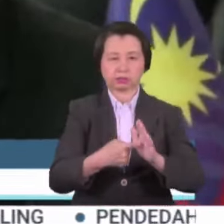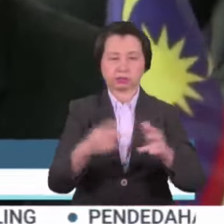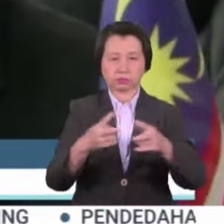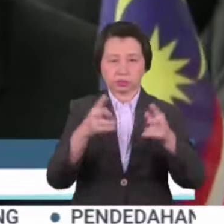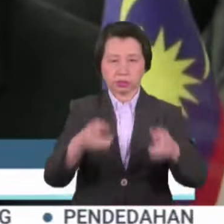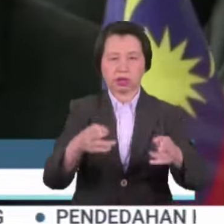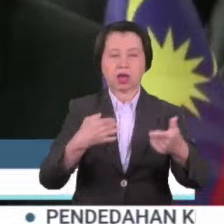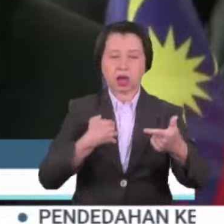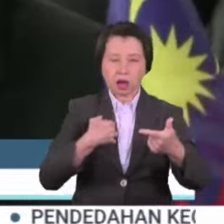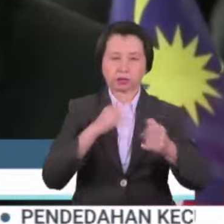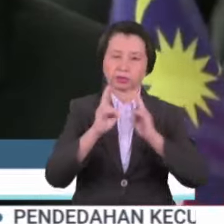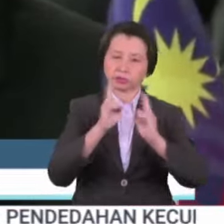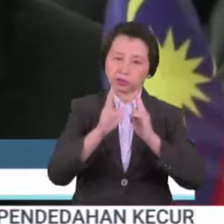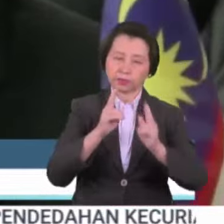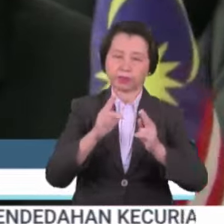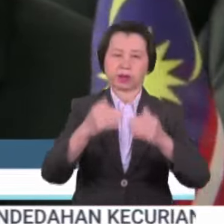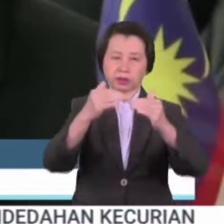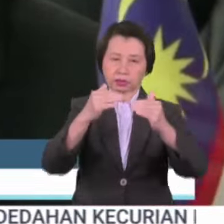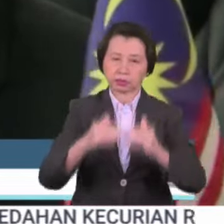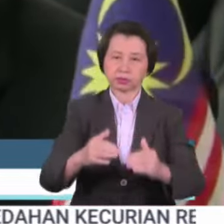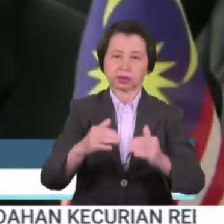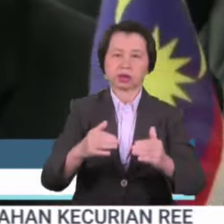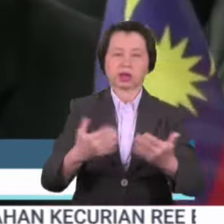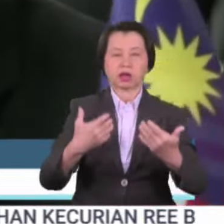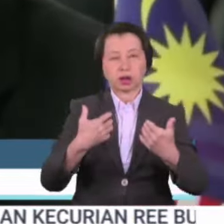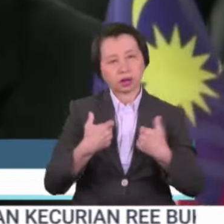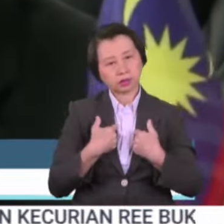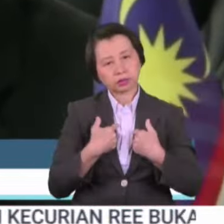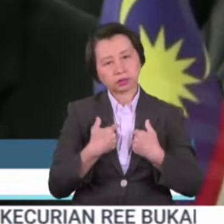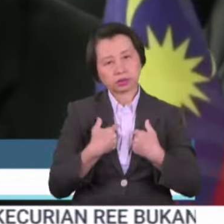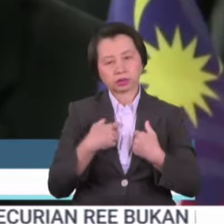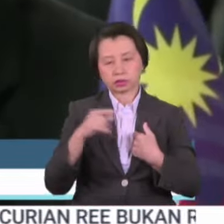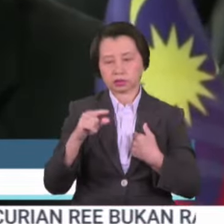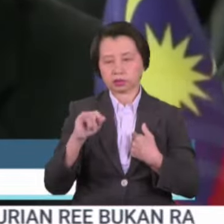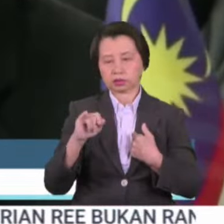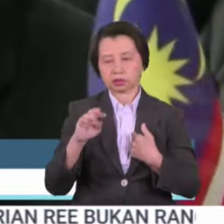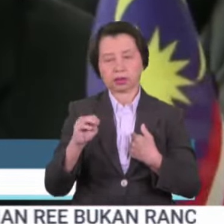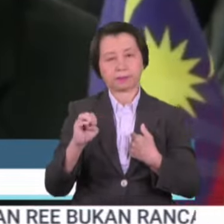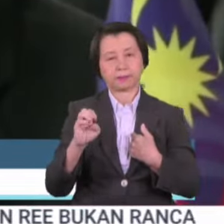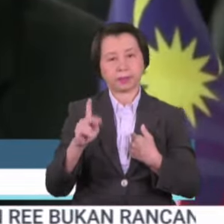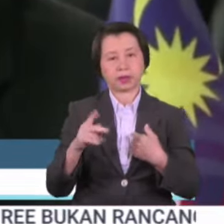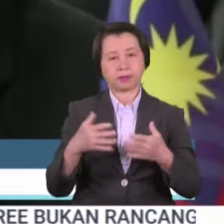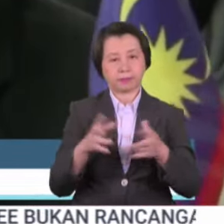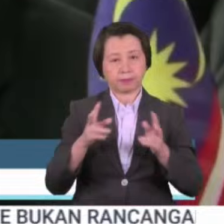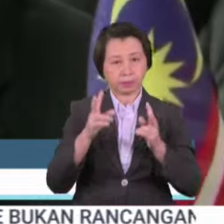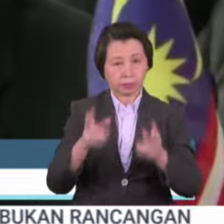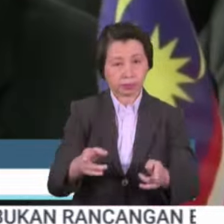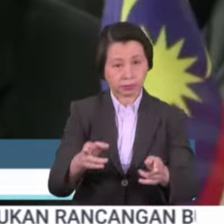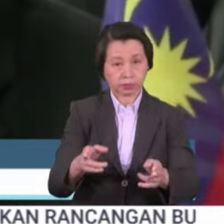Ada ucapan kan, kemudian ada gimmick perasmian.